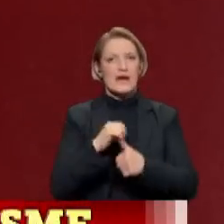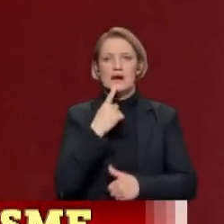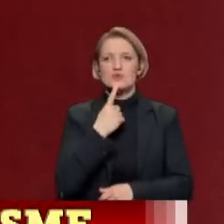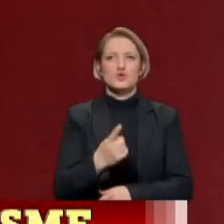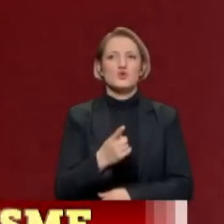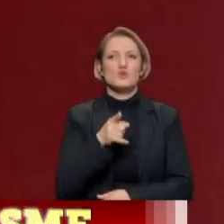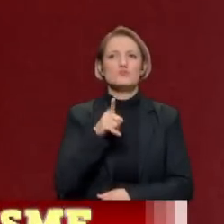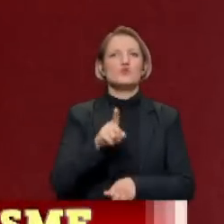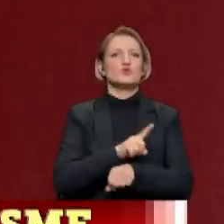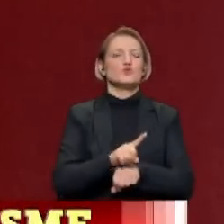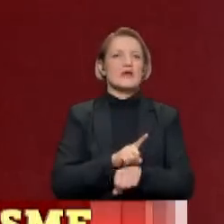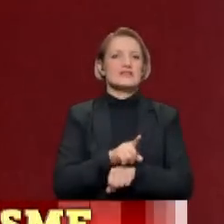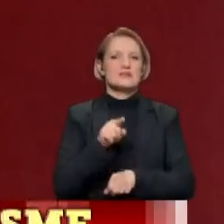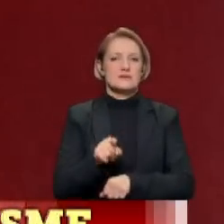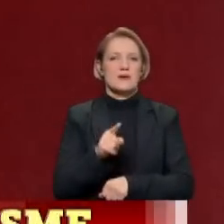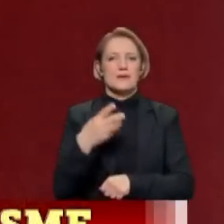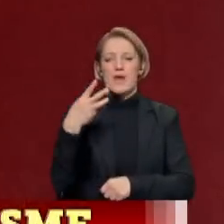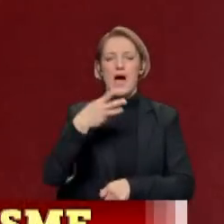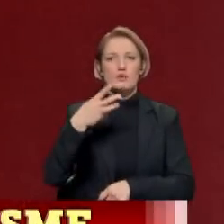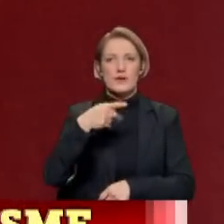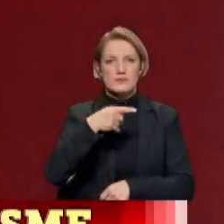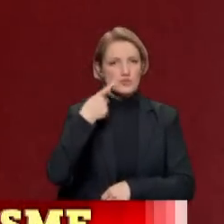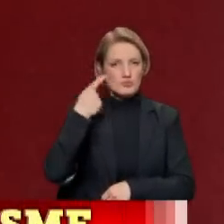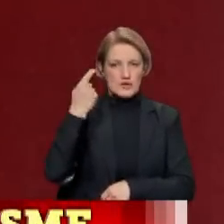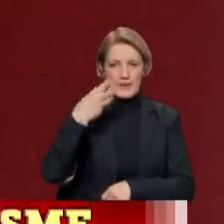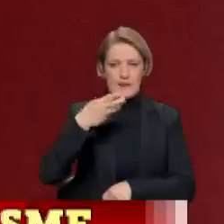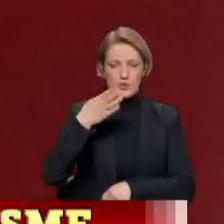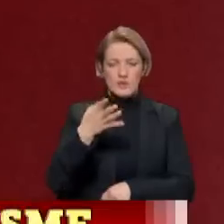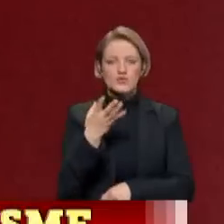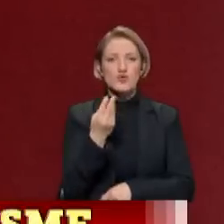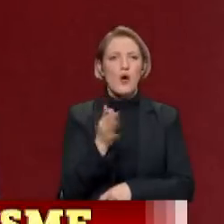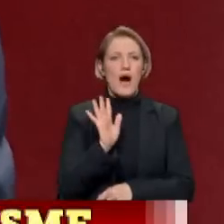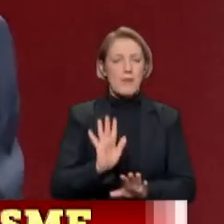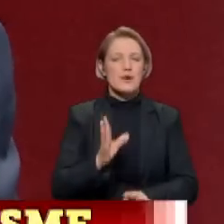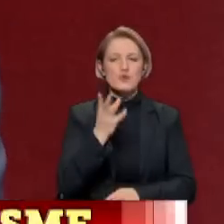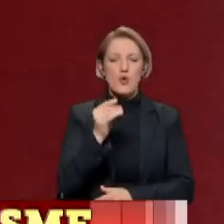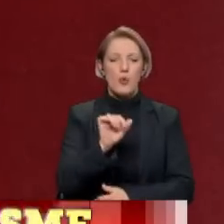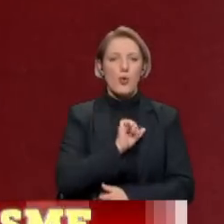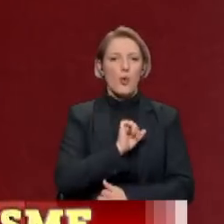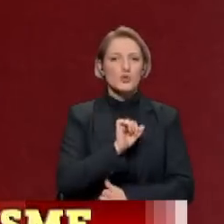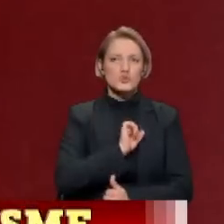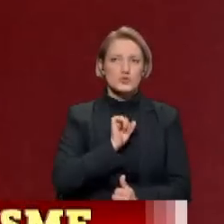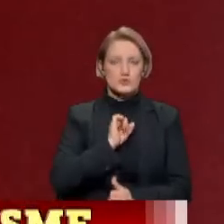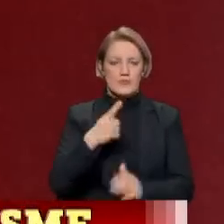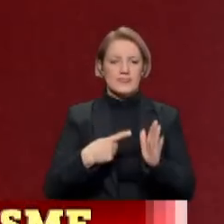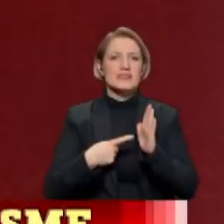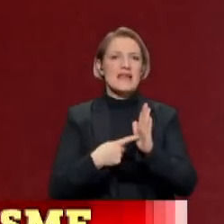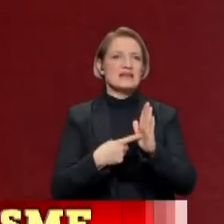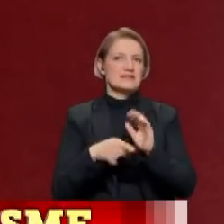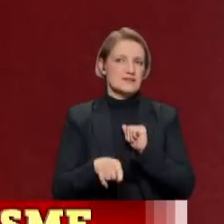söylüyorum. Bu süreç Erdoğan'ın çok ama çok korktuğunun bir